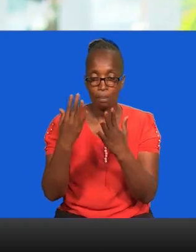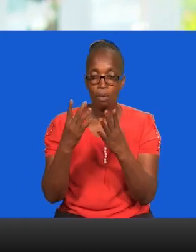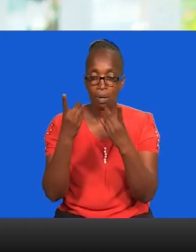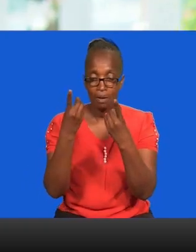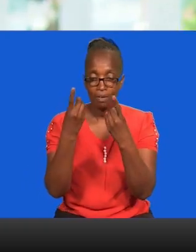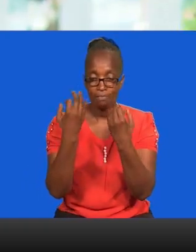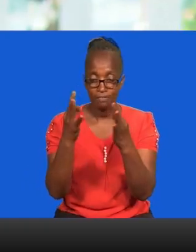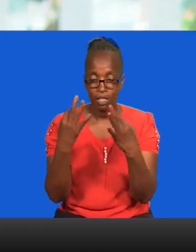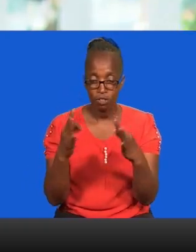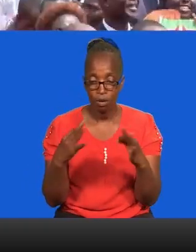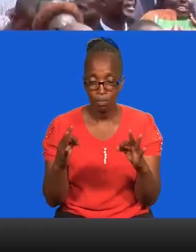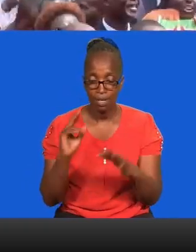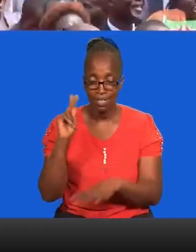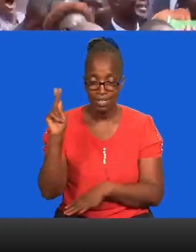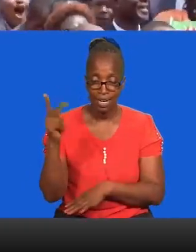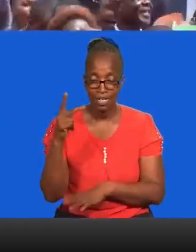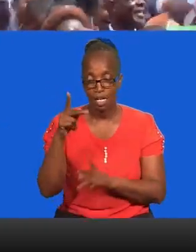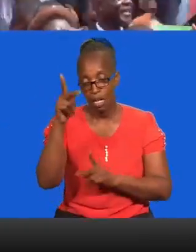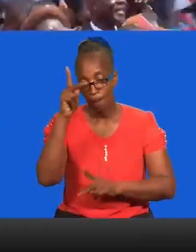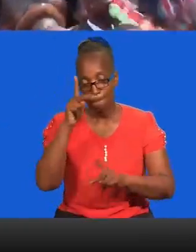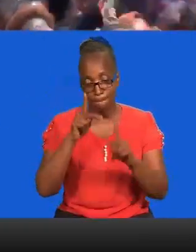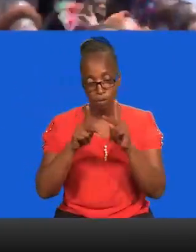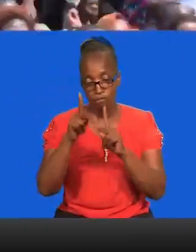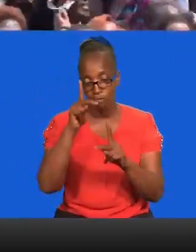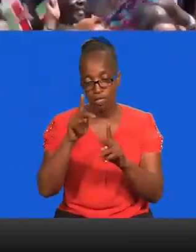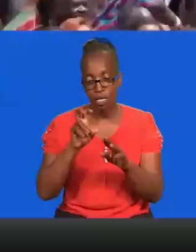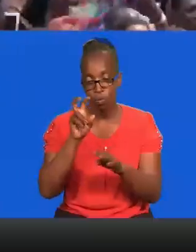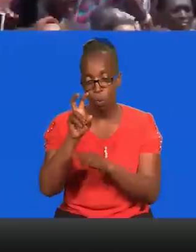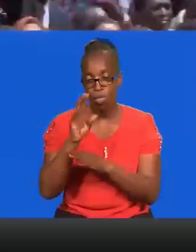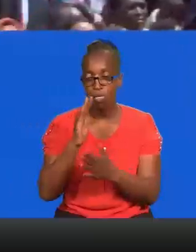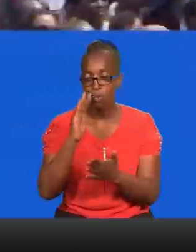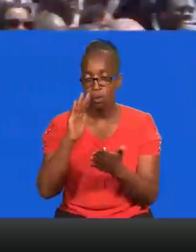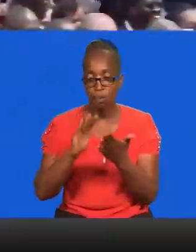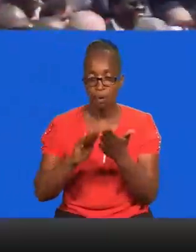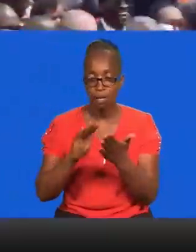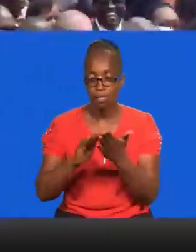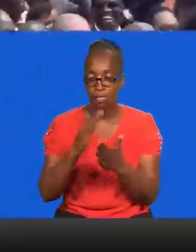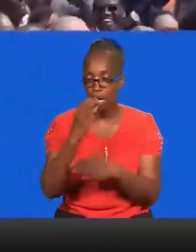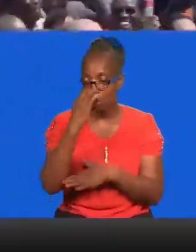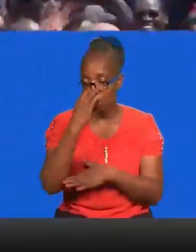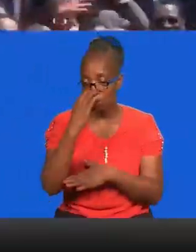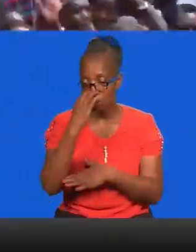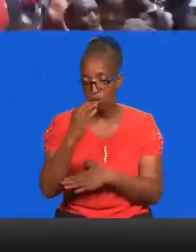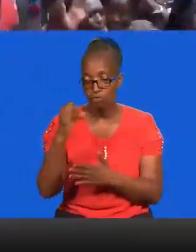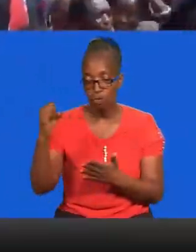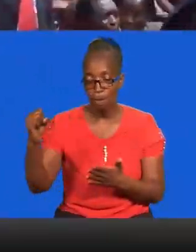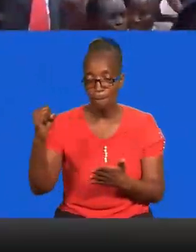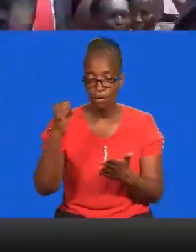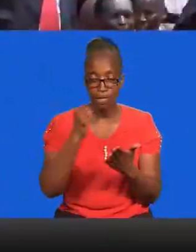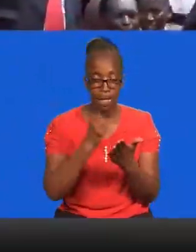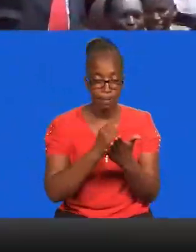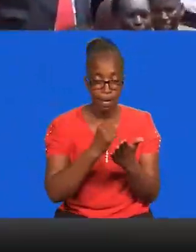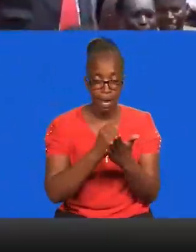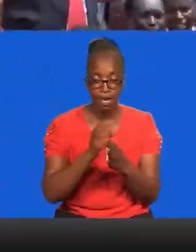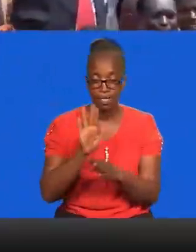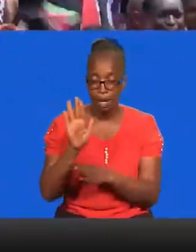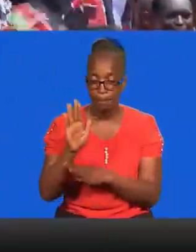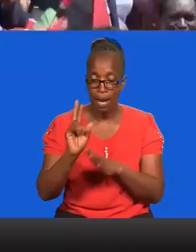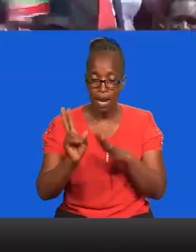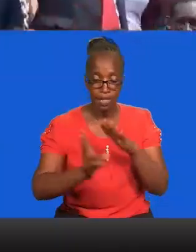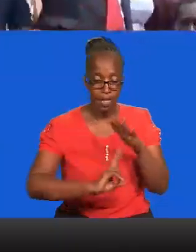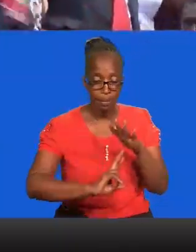more democratic Kenya. Profesa Kindiki alionekana kumpongeza Rais William Ruto kwa kumteua kama naibu wake,